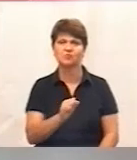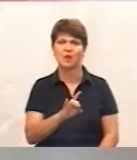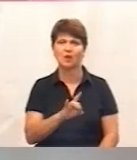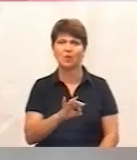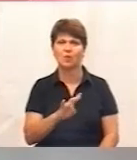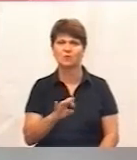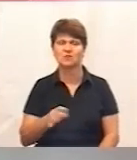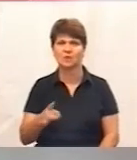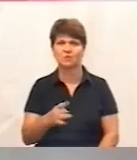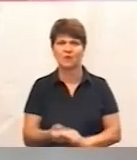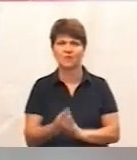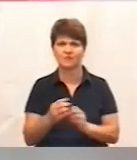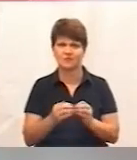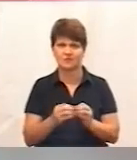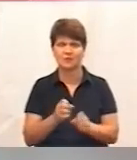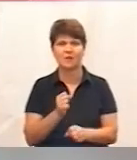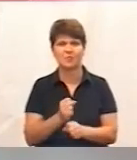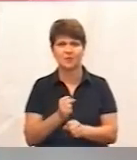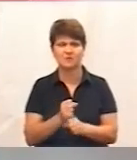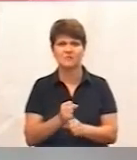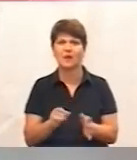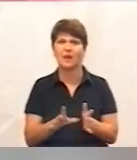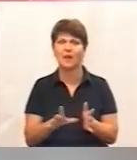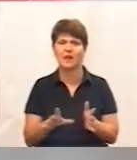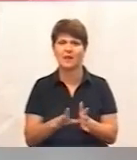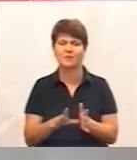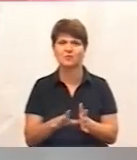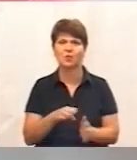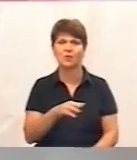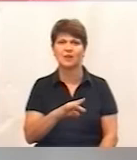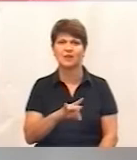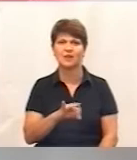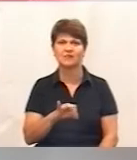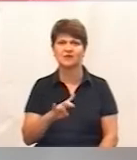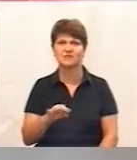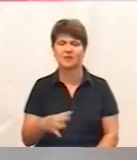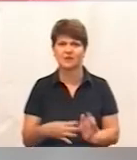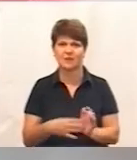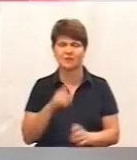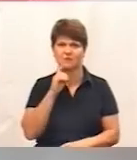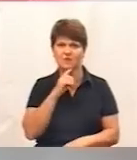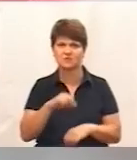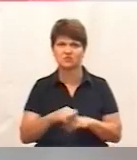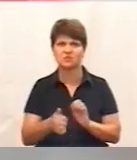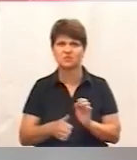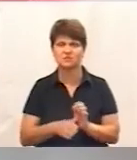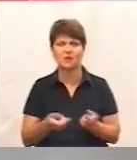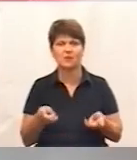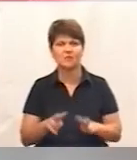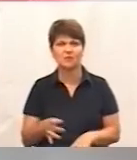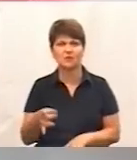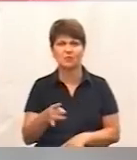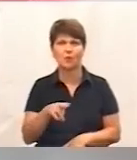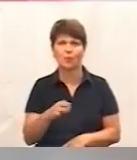виявили 10, серед них працівники електромереж, у Тиврівському – 9, у Вінниці – 16. У решті районах